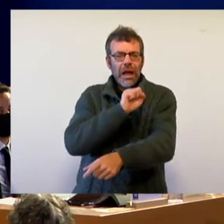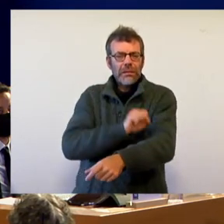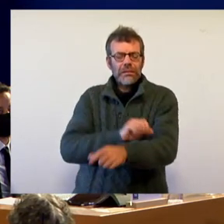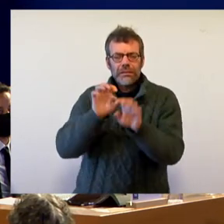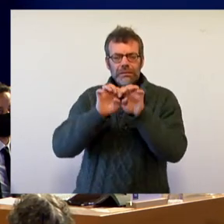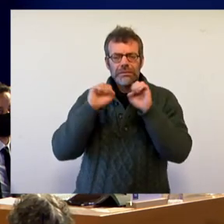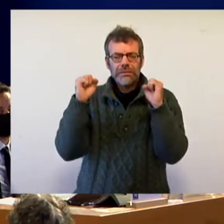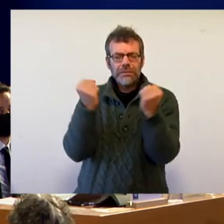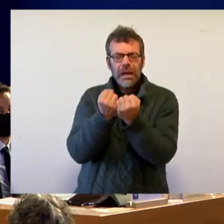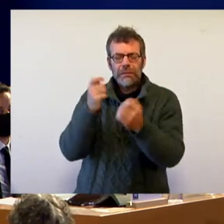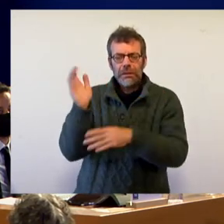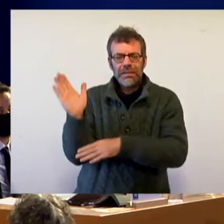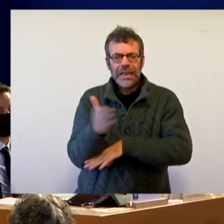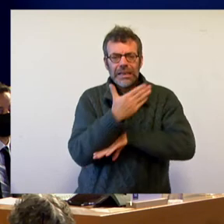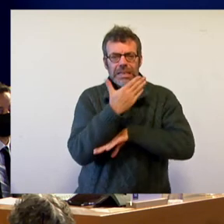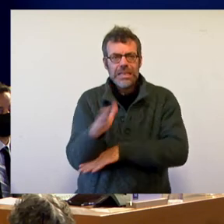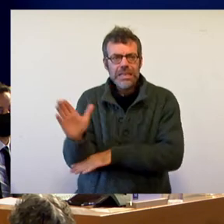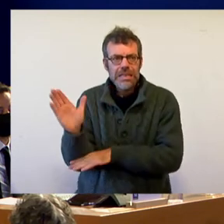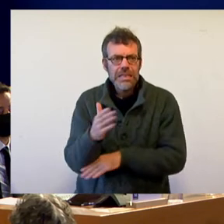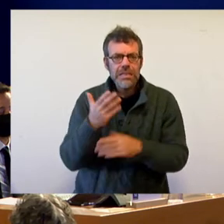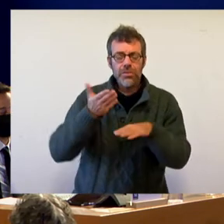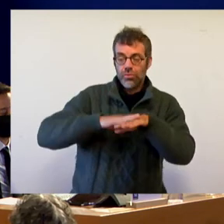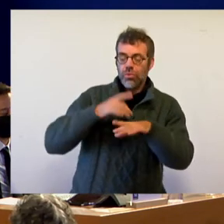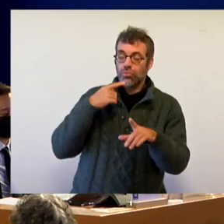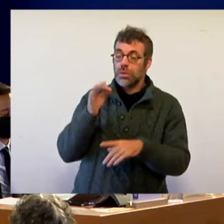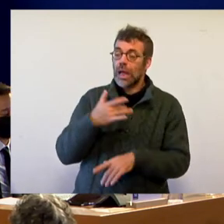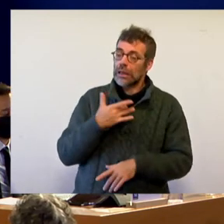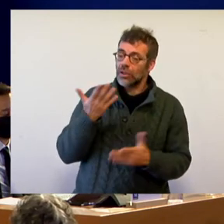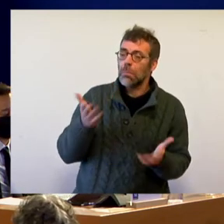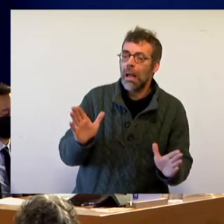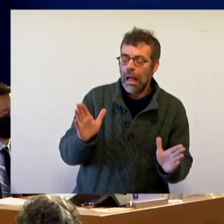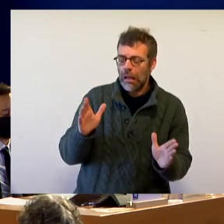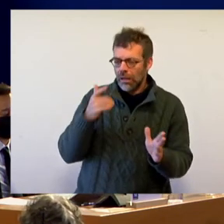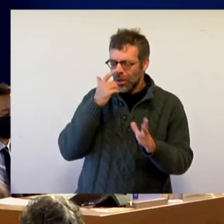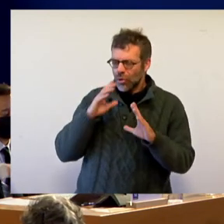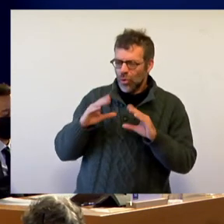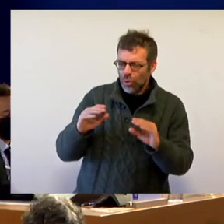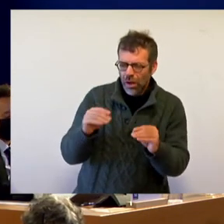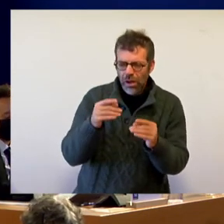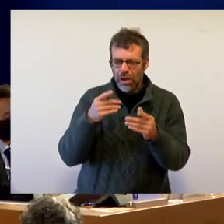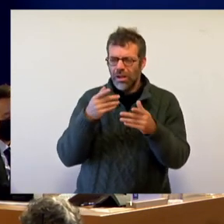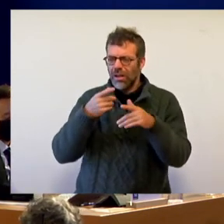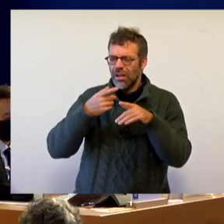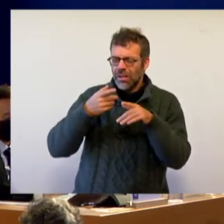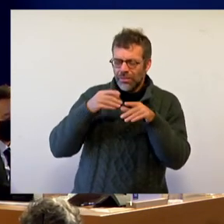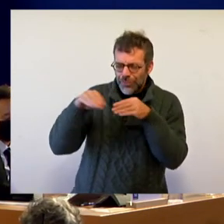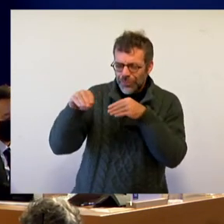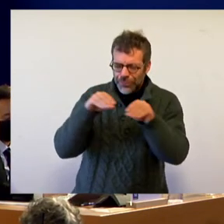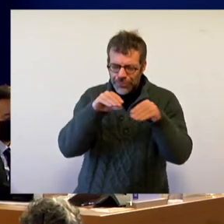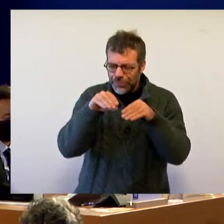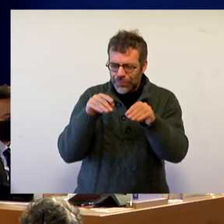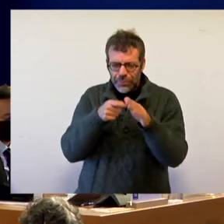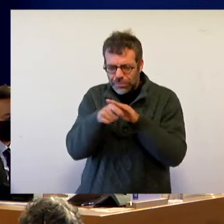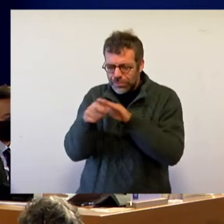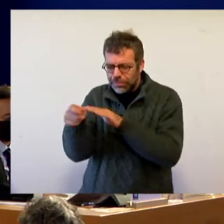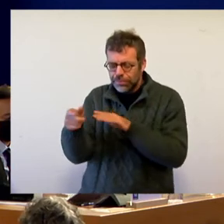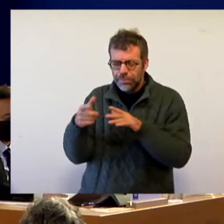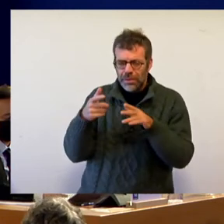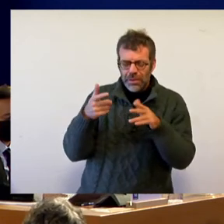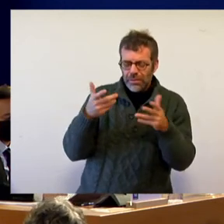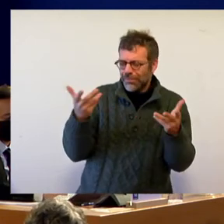ce complexe-là, comment ça s'inscrit au niveau des investissements? Et surtout, et là on le